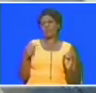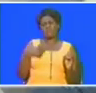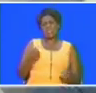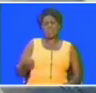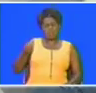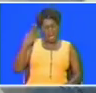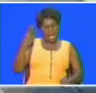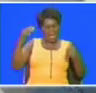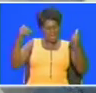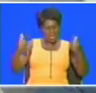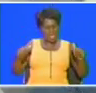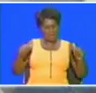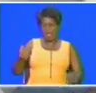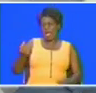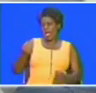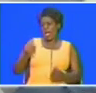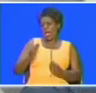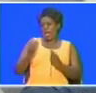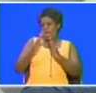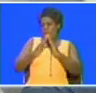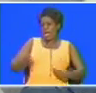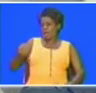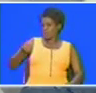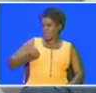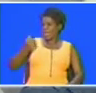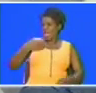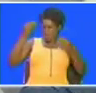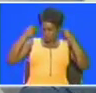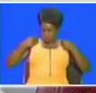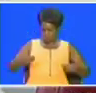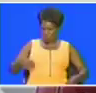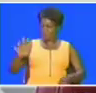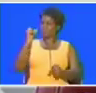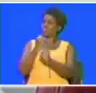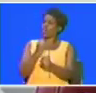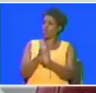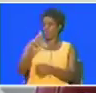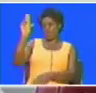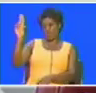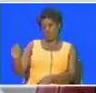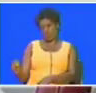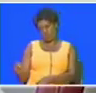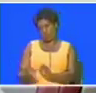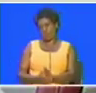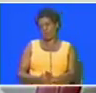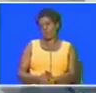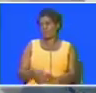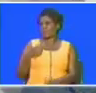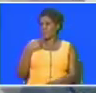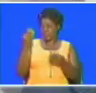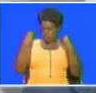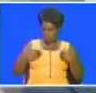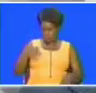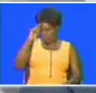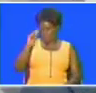kuelewa kwa nini msichana wa kazi kuna watu wanaoshonea uniform. Si wanasema kwa sababu ako kazini. Hapana, mimi wanasema mwambie avae mavazi